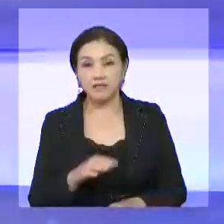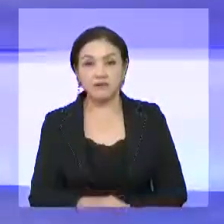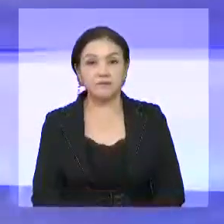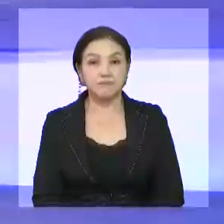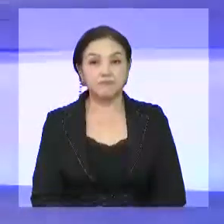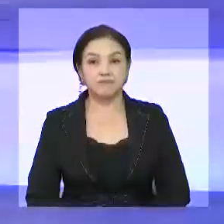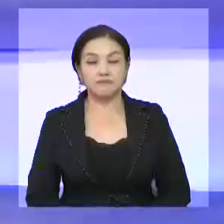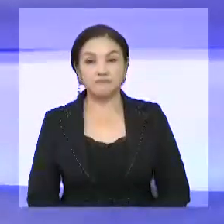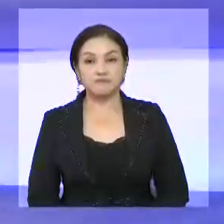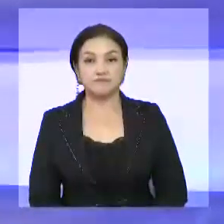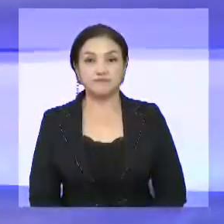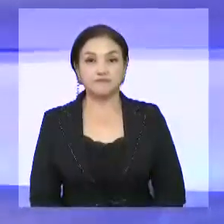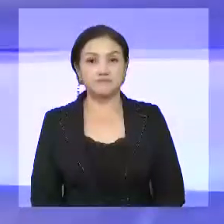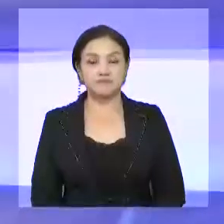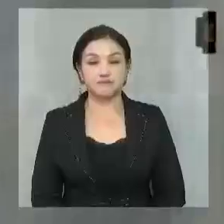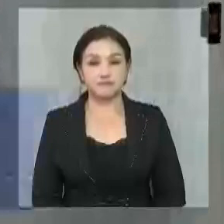в материале Жасана Жалбакова.